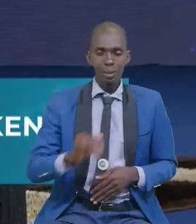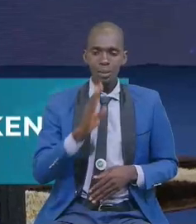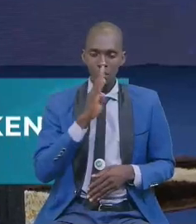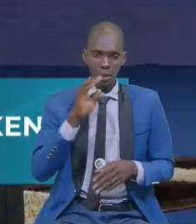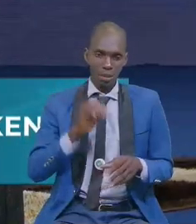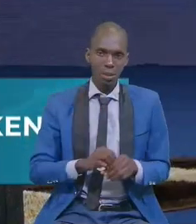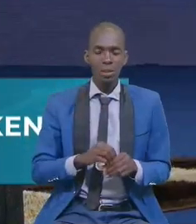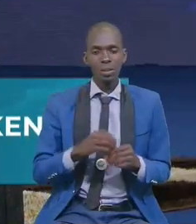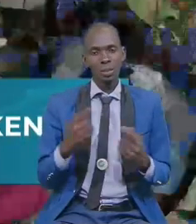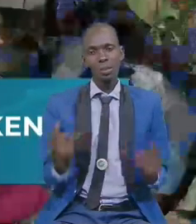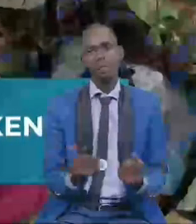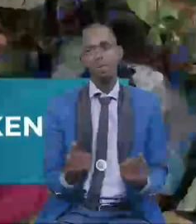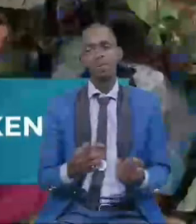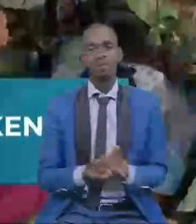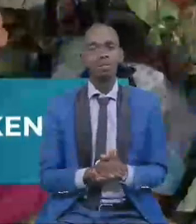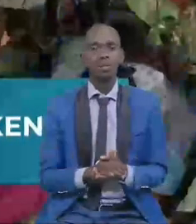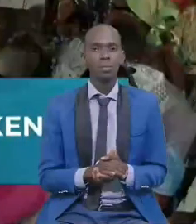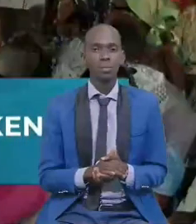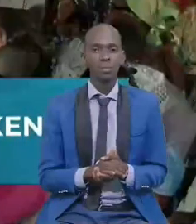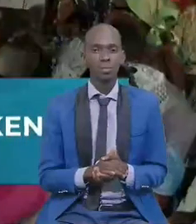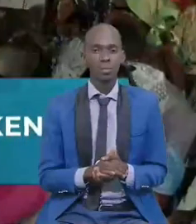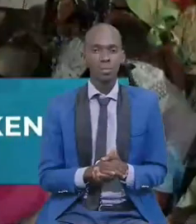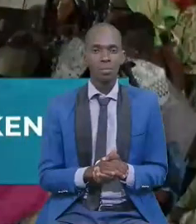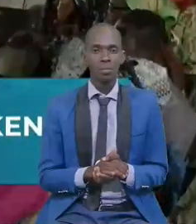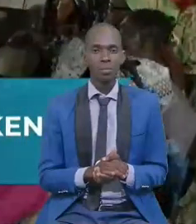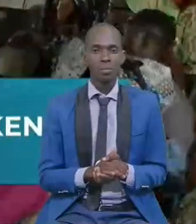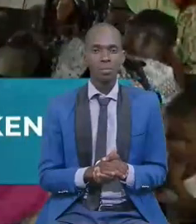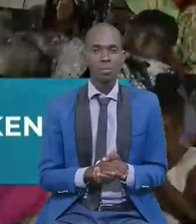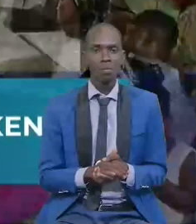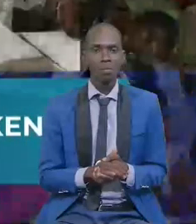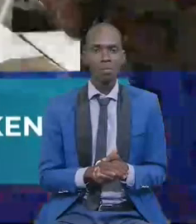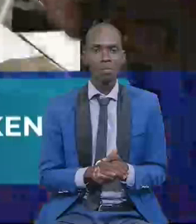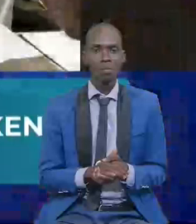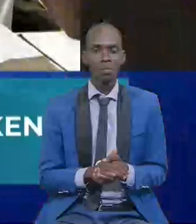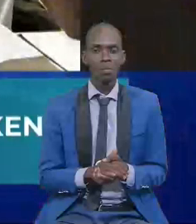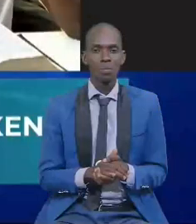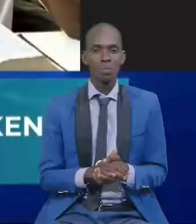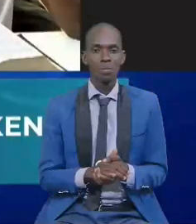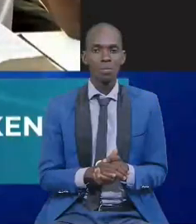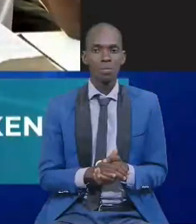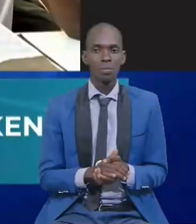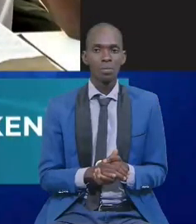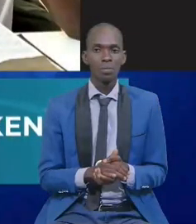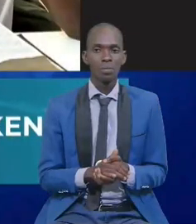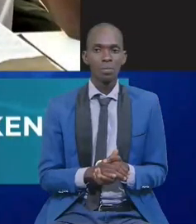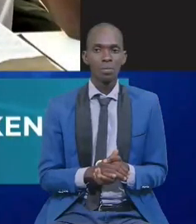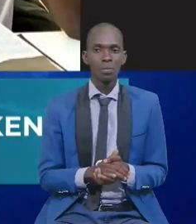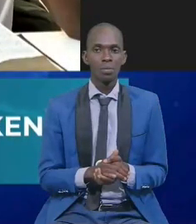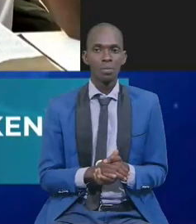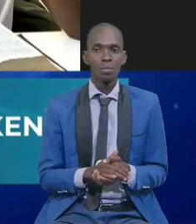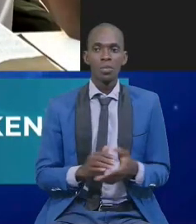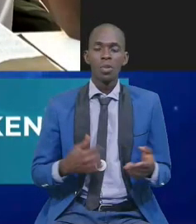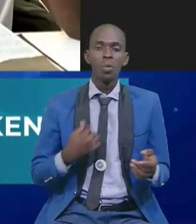Et si nous sommes engagés dans une chose, une activité religieuse, nous la laissons parfois et nous passons au péché comme le faisions avant.